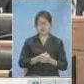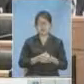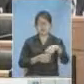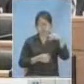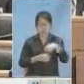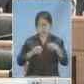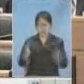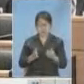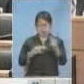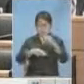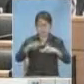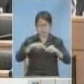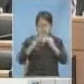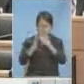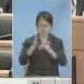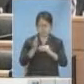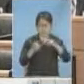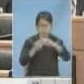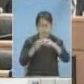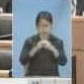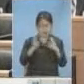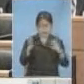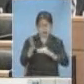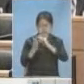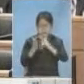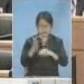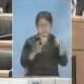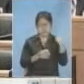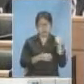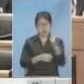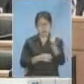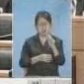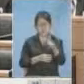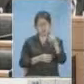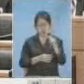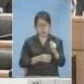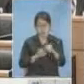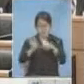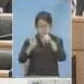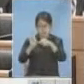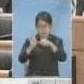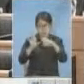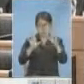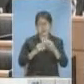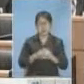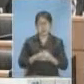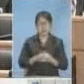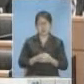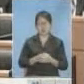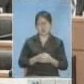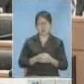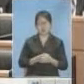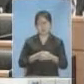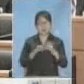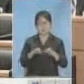าเยอะมากนะครับ 7,000 กว่าแห่งในองค์กรปกครองส่วนท้องถิ่นซึ่งมีอยู่ทั้งประเทศโดยเฉพา